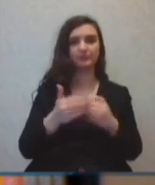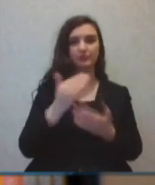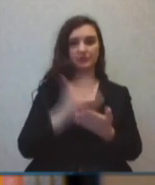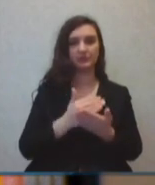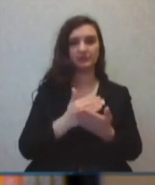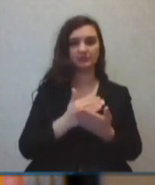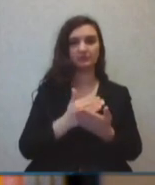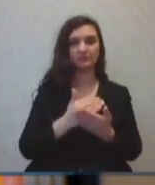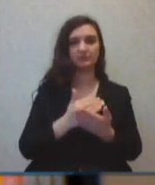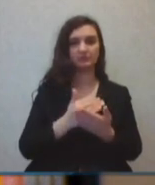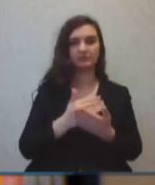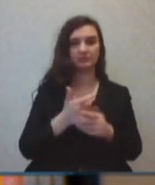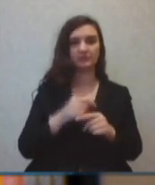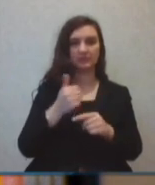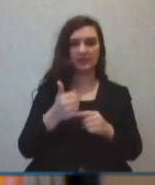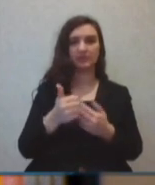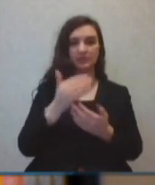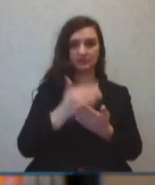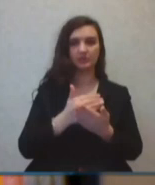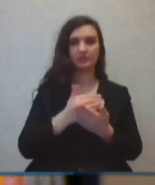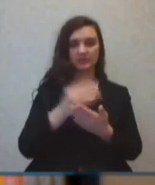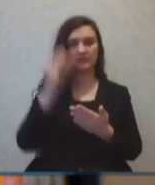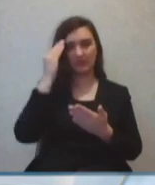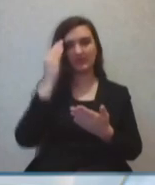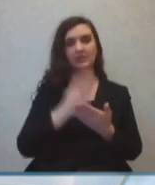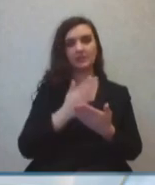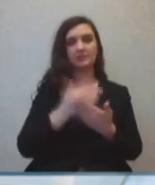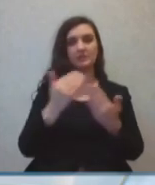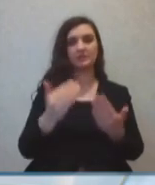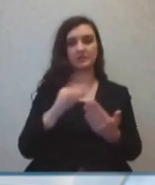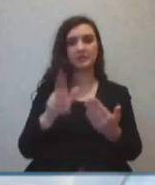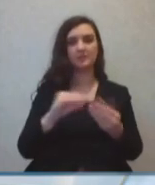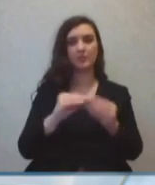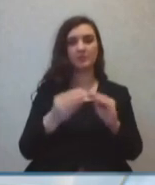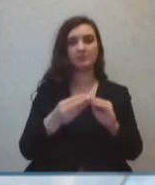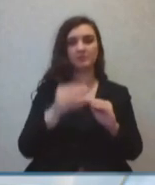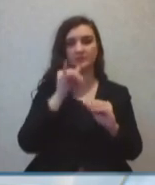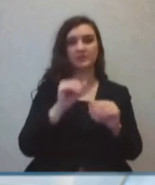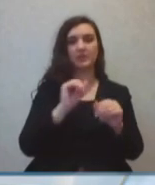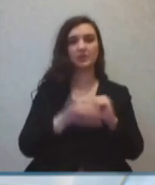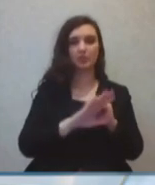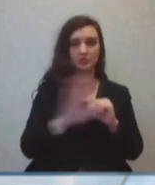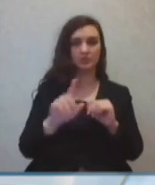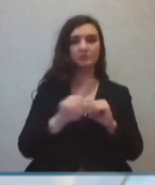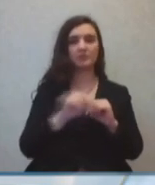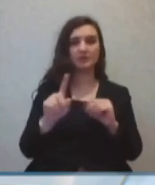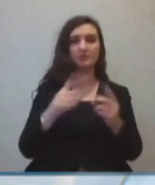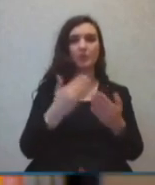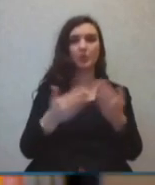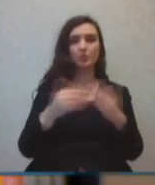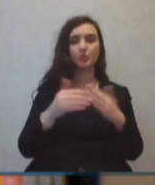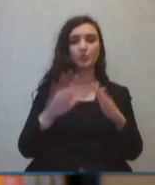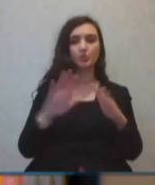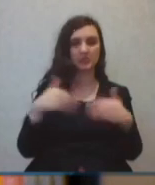შედეგები, კონსულტირებისთვის ძალიან კარგი ვარიანტი არის მათთვის და პრობლემებს ვერ გადაუჭრის, მაგრამ